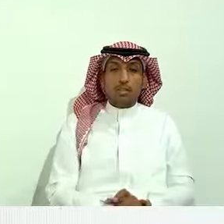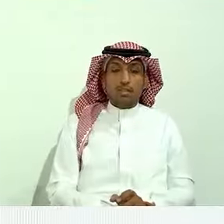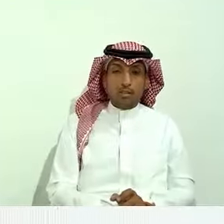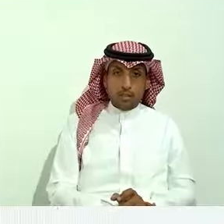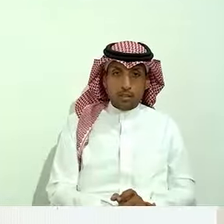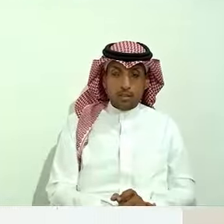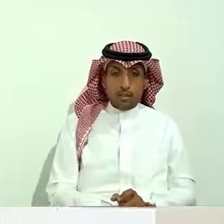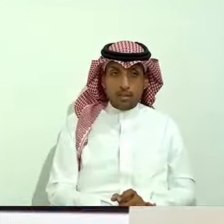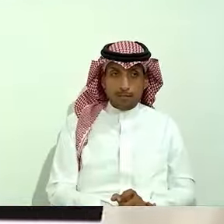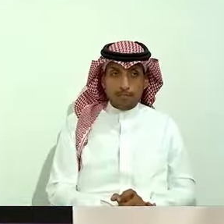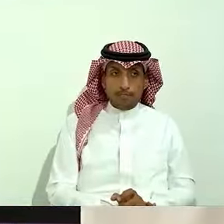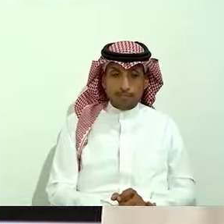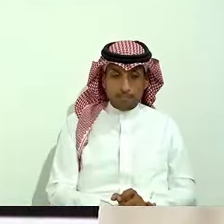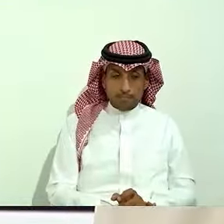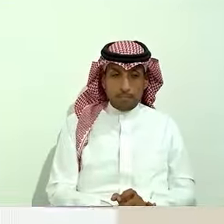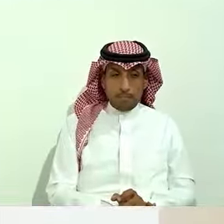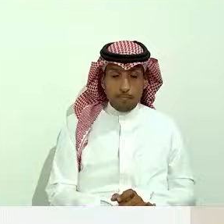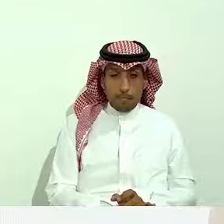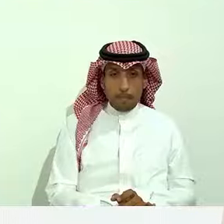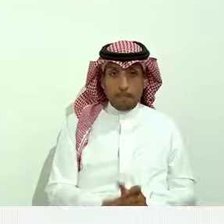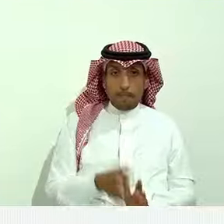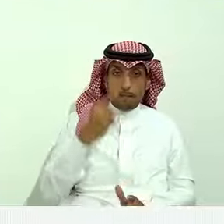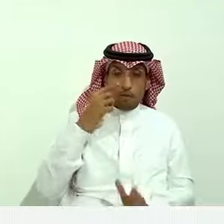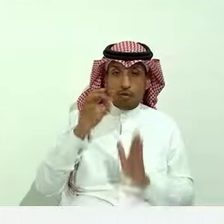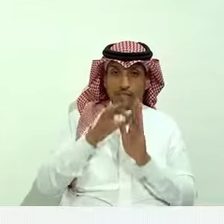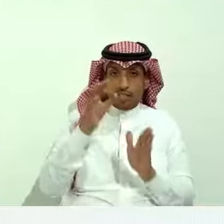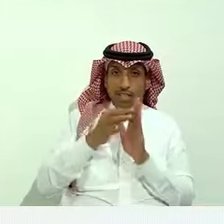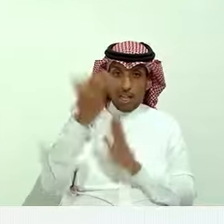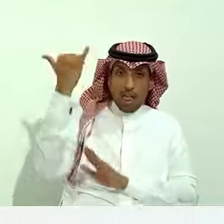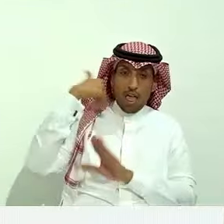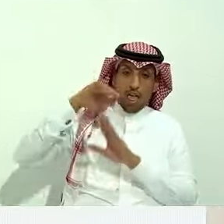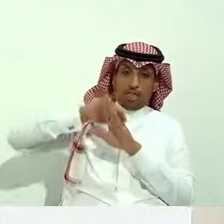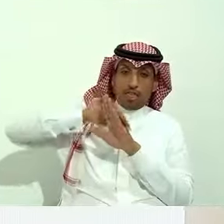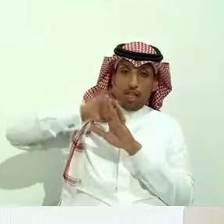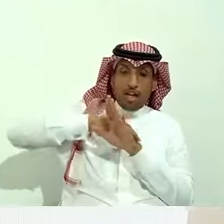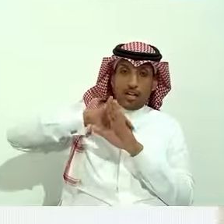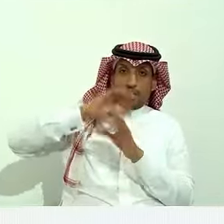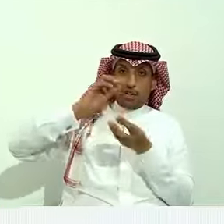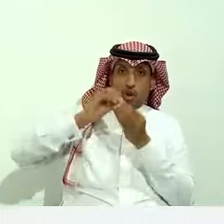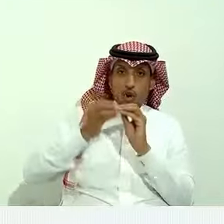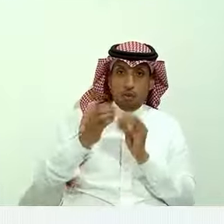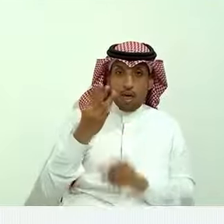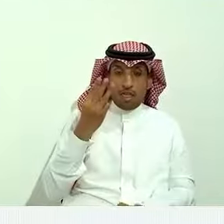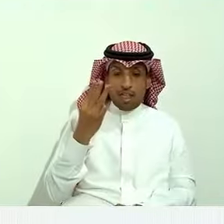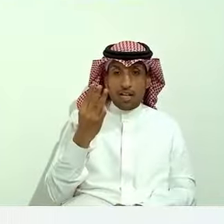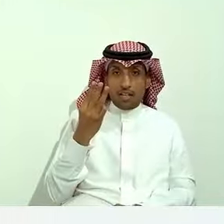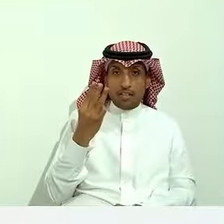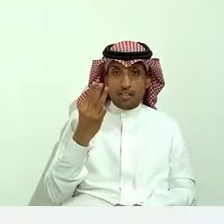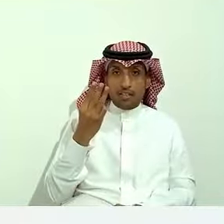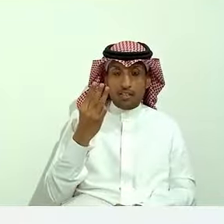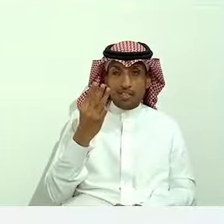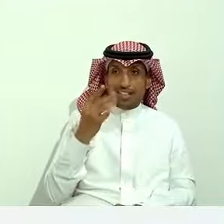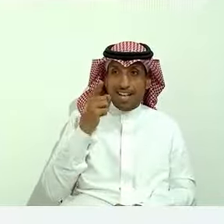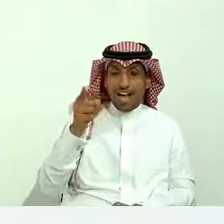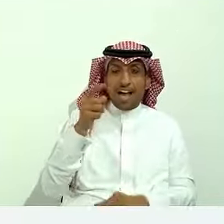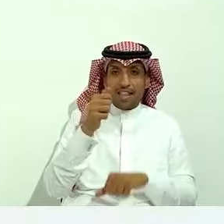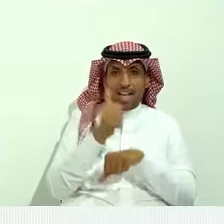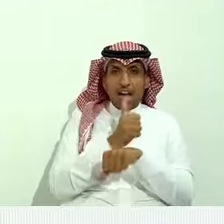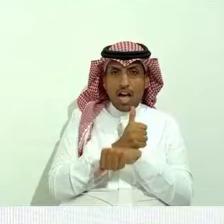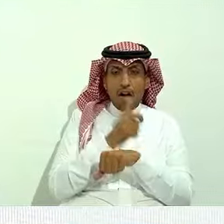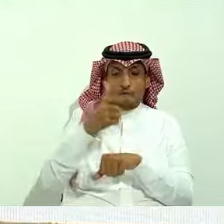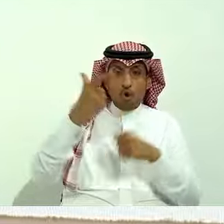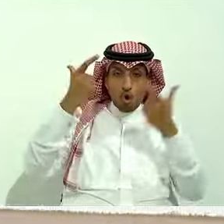إيه؟ شايفين التطريز اللي في الظهر؟ الألوان الثلاثة ذي كانت قاعدة تقريباً في الثوب